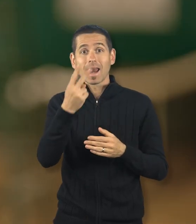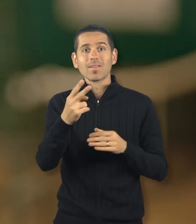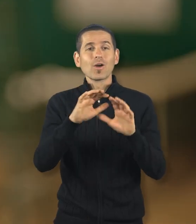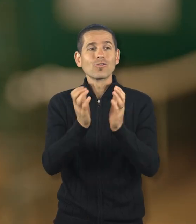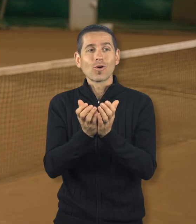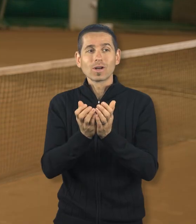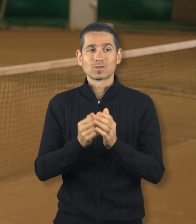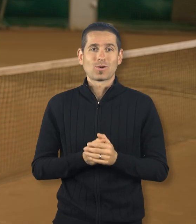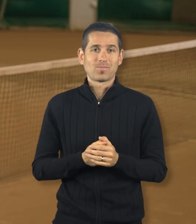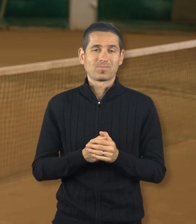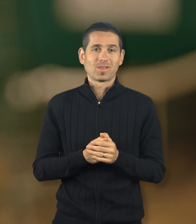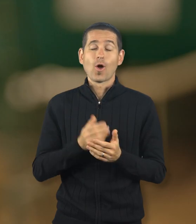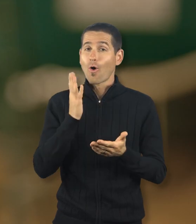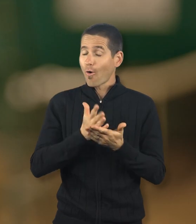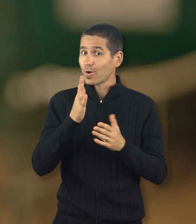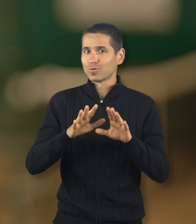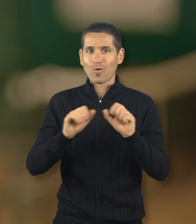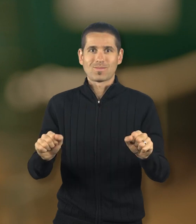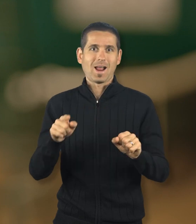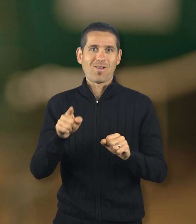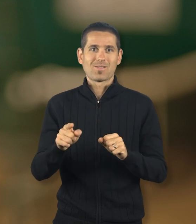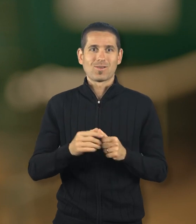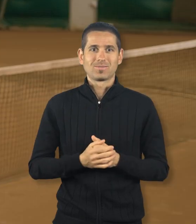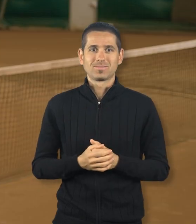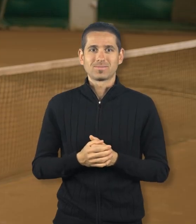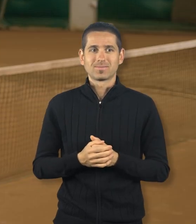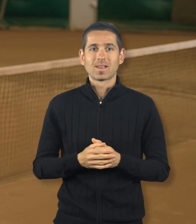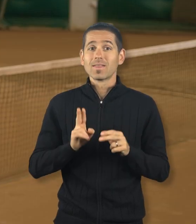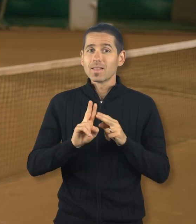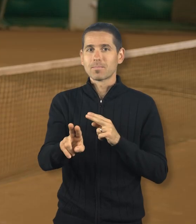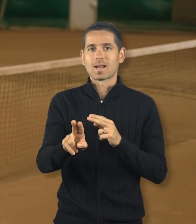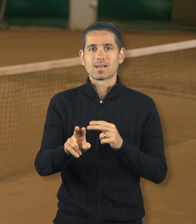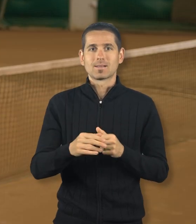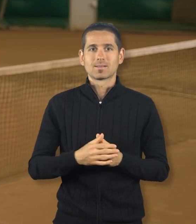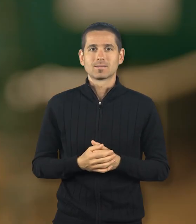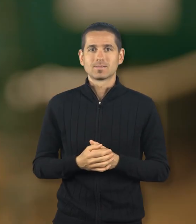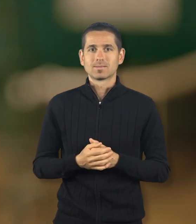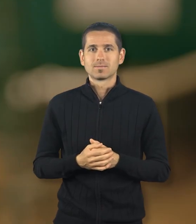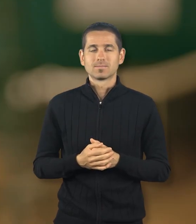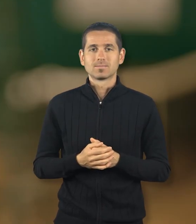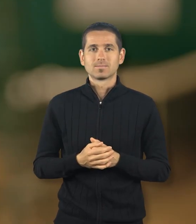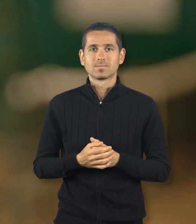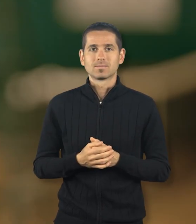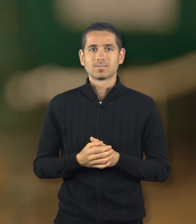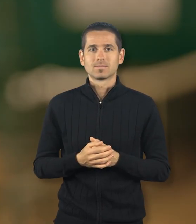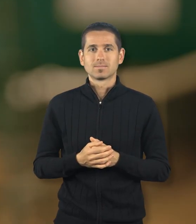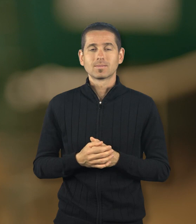gledaj žogico, odlično opravljeno, naprej,